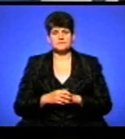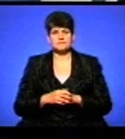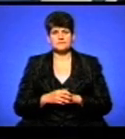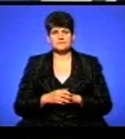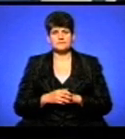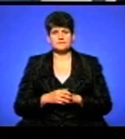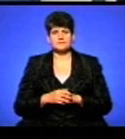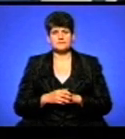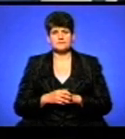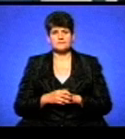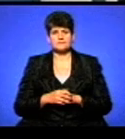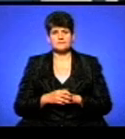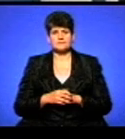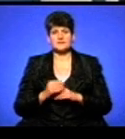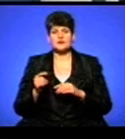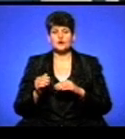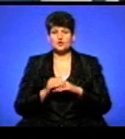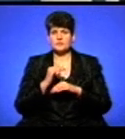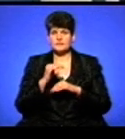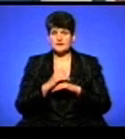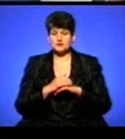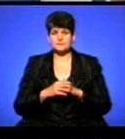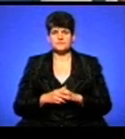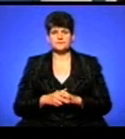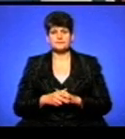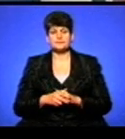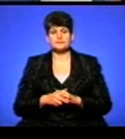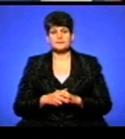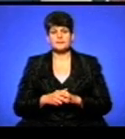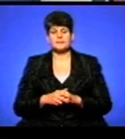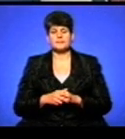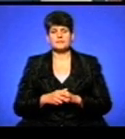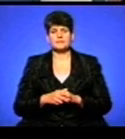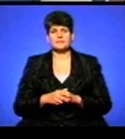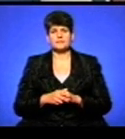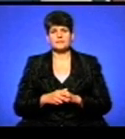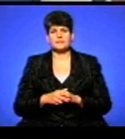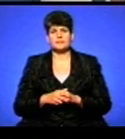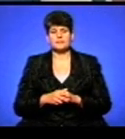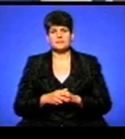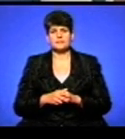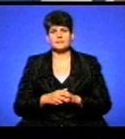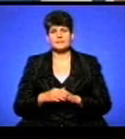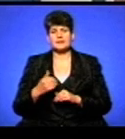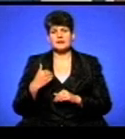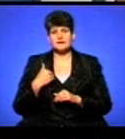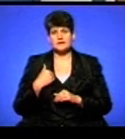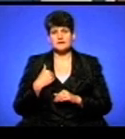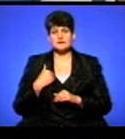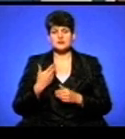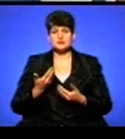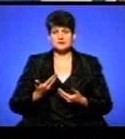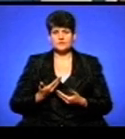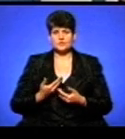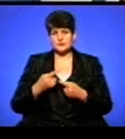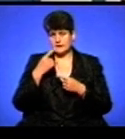Говоріть, будь ласка. Добрий вечір. Добрий вечір. Так, ми вас чуємо. Добрий вечір. Добрий вечір. Я жителька